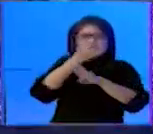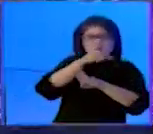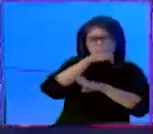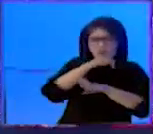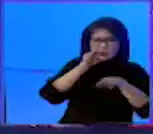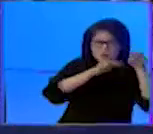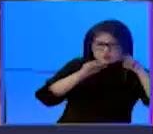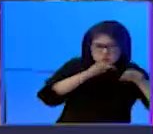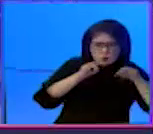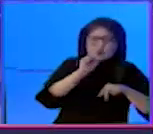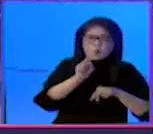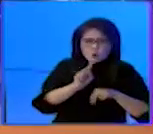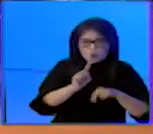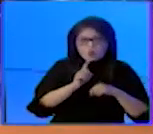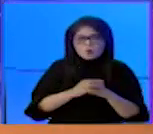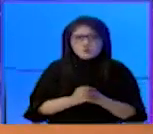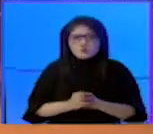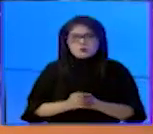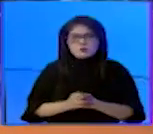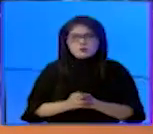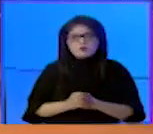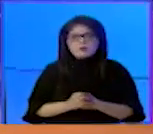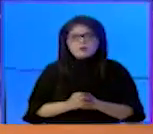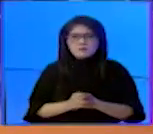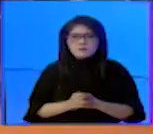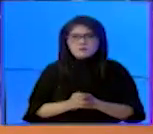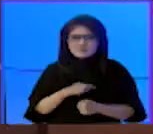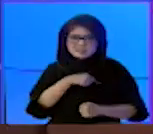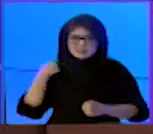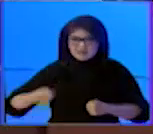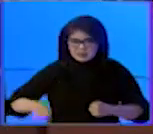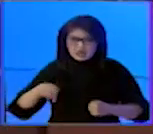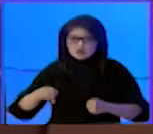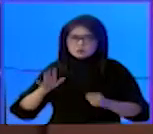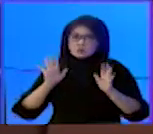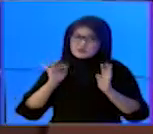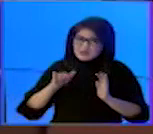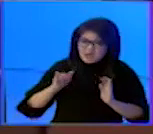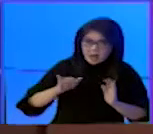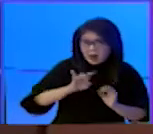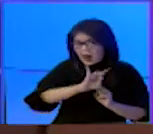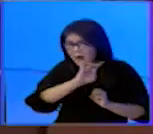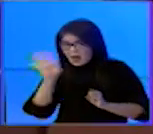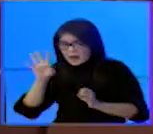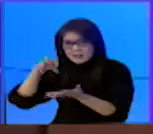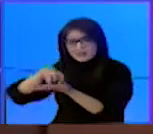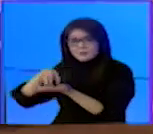sudah dilewati, sekarang fase 3. Selain dari Cina, pemerintah juga akan mendatangkan kandidat vaksin COVID-19 dari